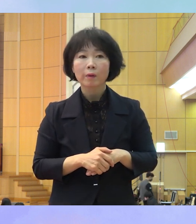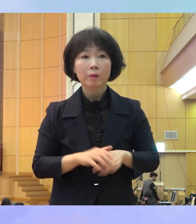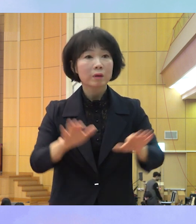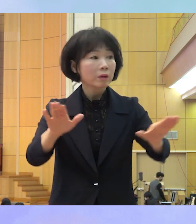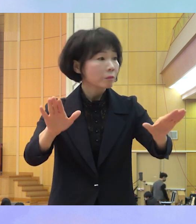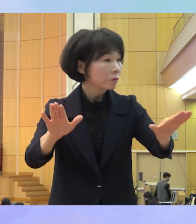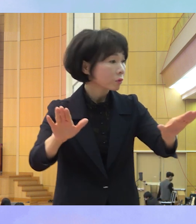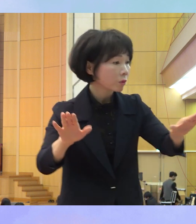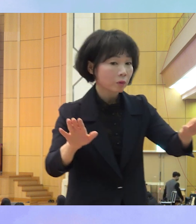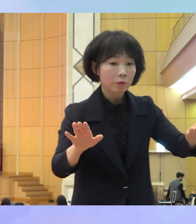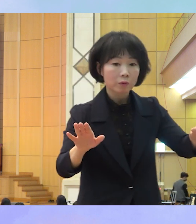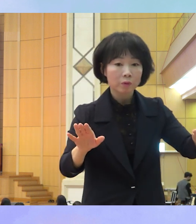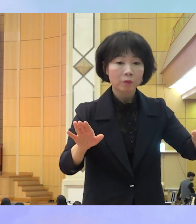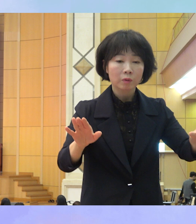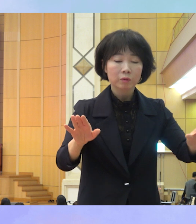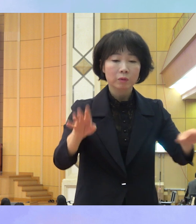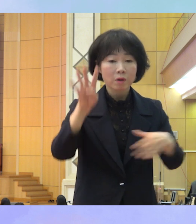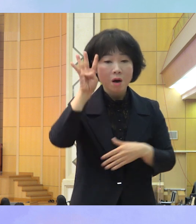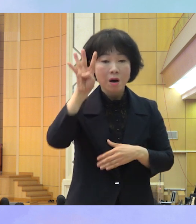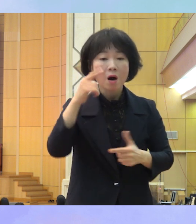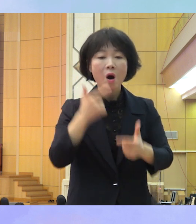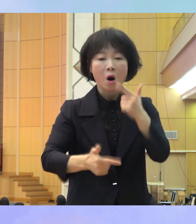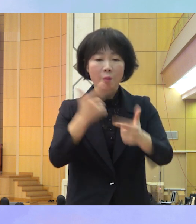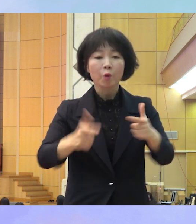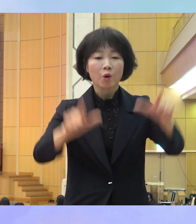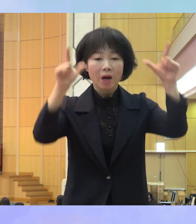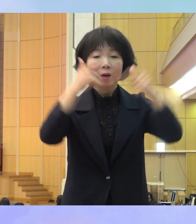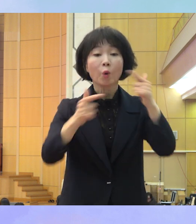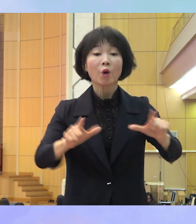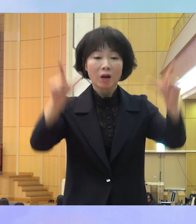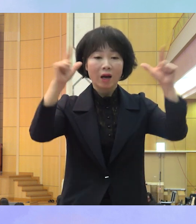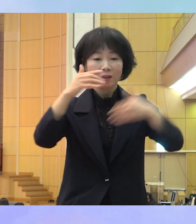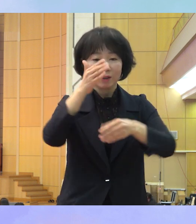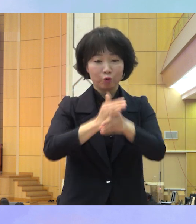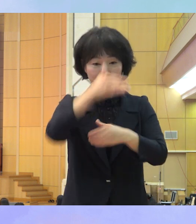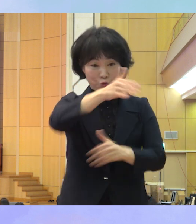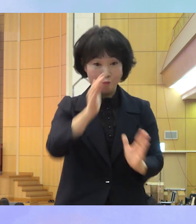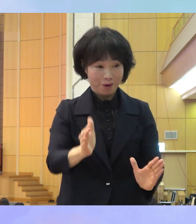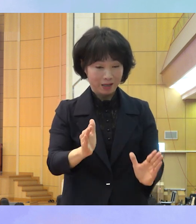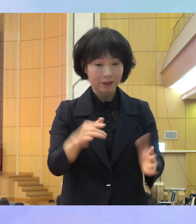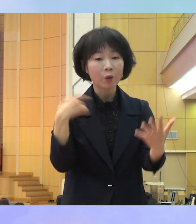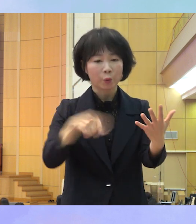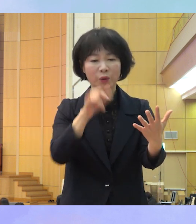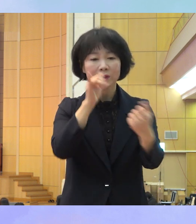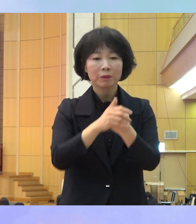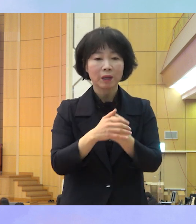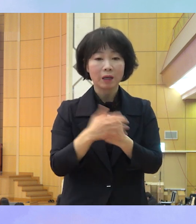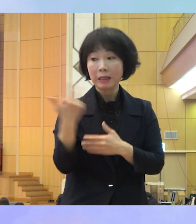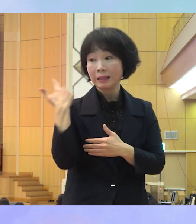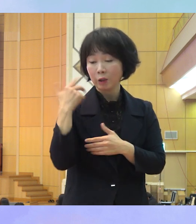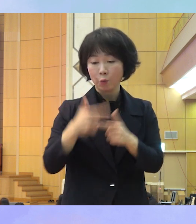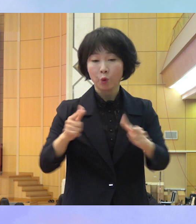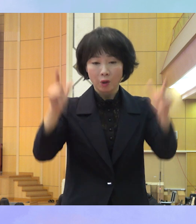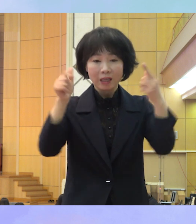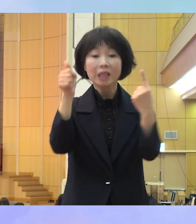이번 주 목요일 날 중급 교육 이제 1회 했고